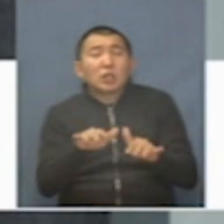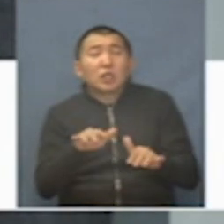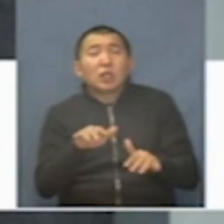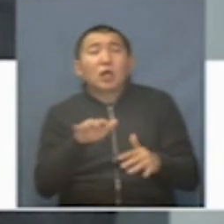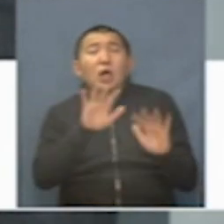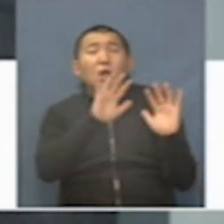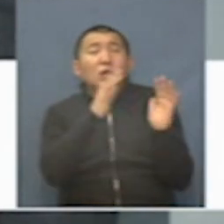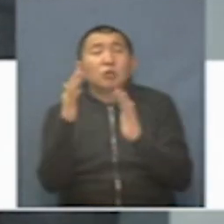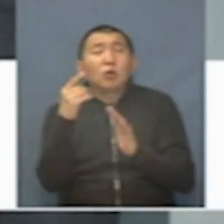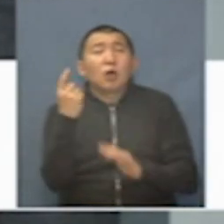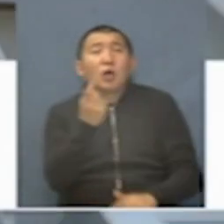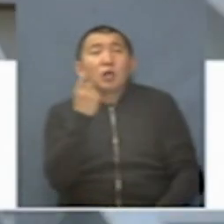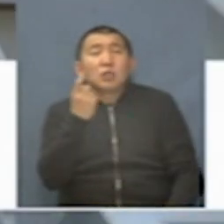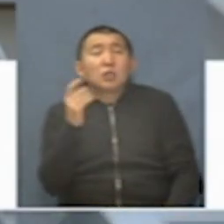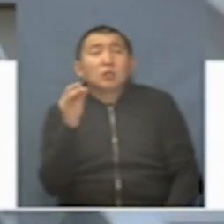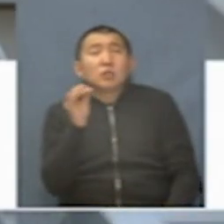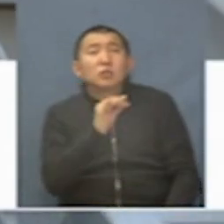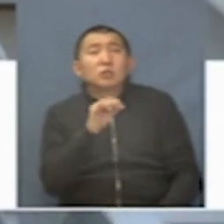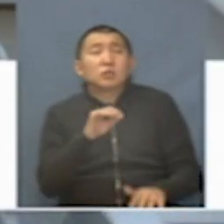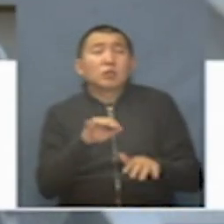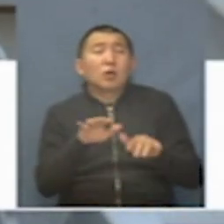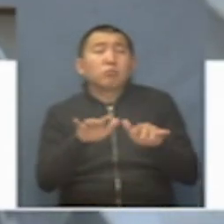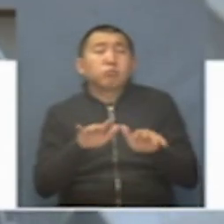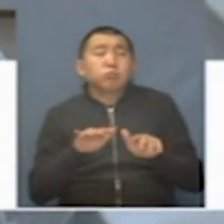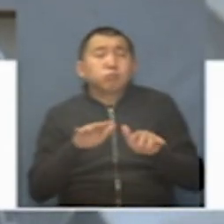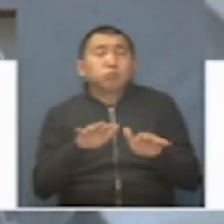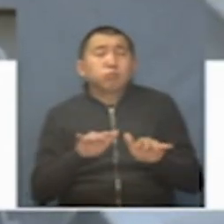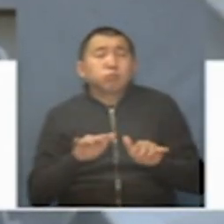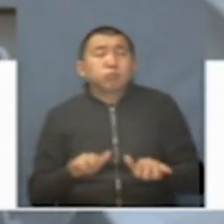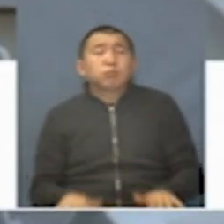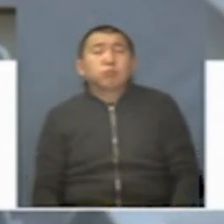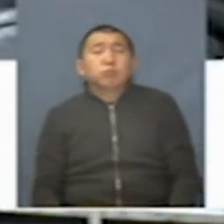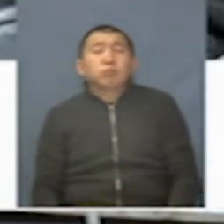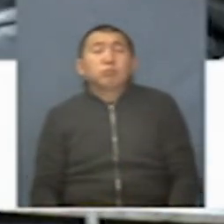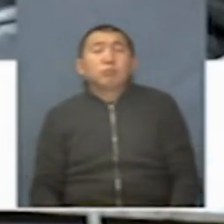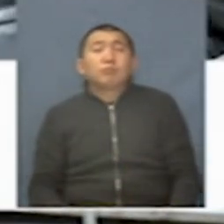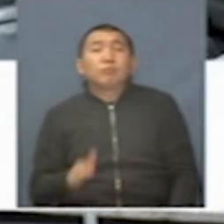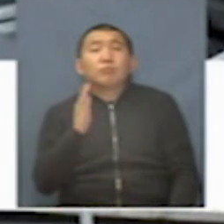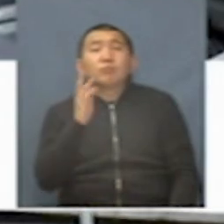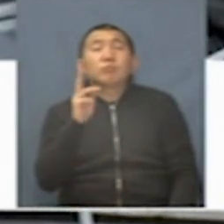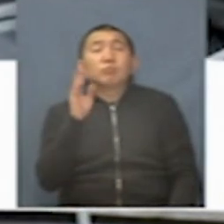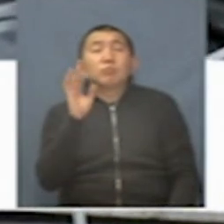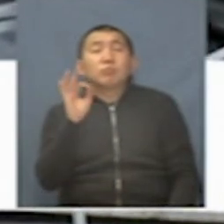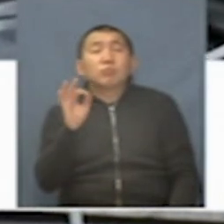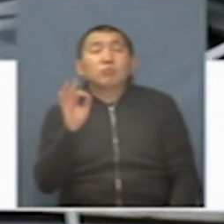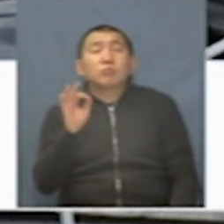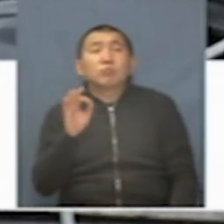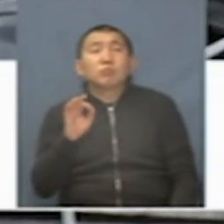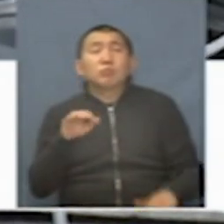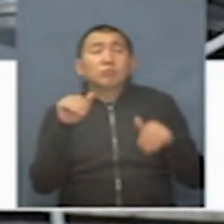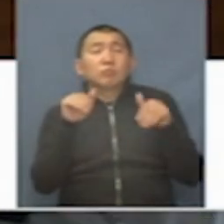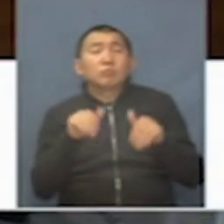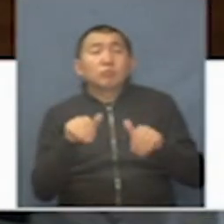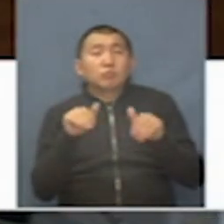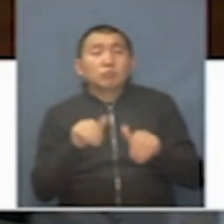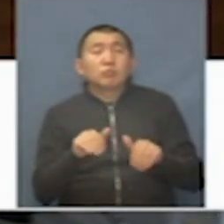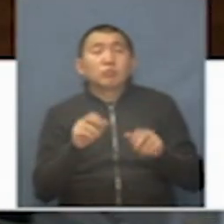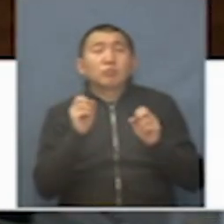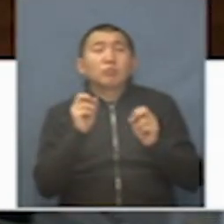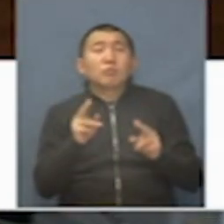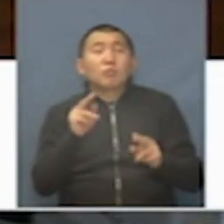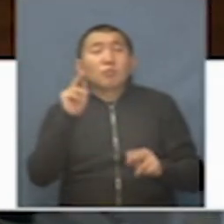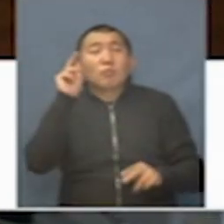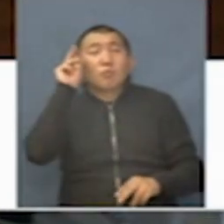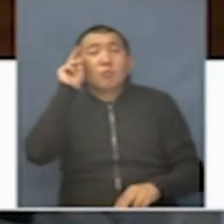хозяйство и программное обеспечение. Благодаря многолетнему опыту Восточно-Казахстанский многопрофильный колледж зарекомендовал себя как учебное